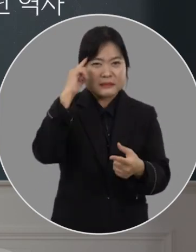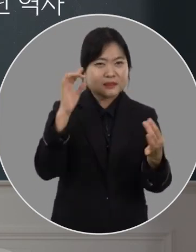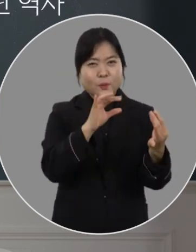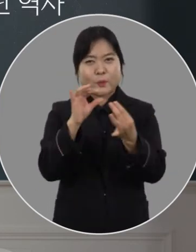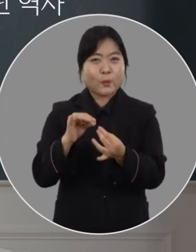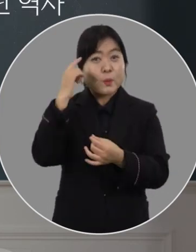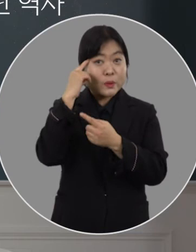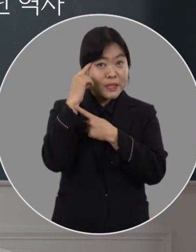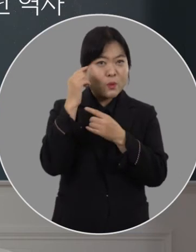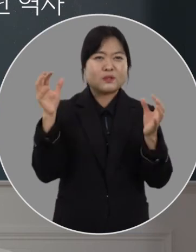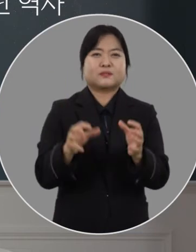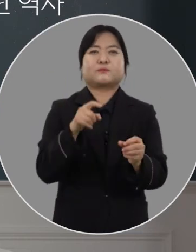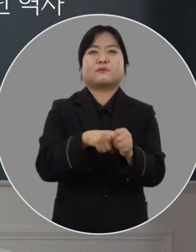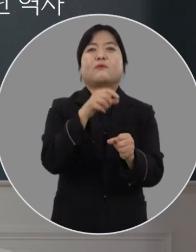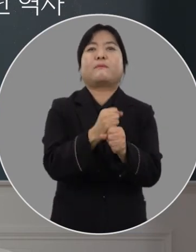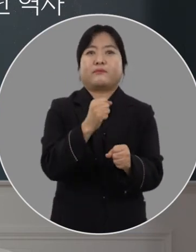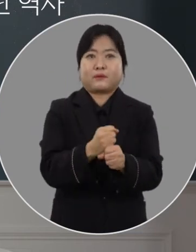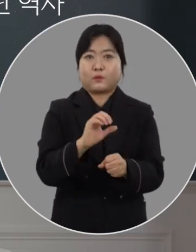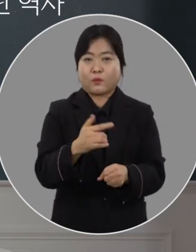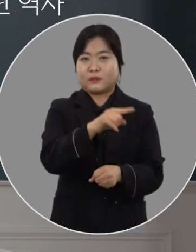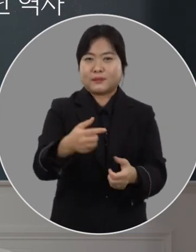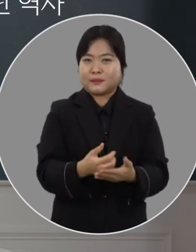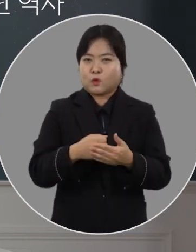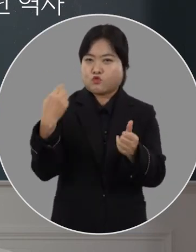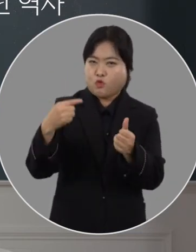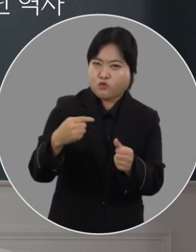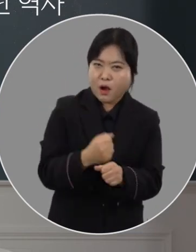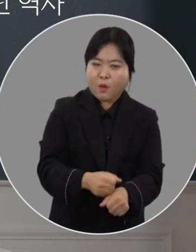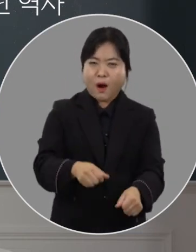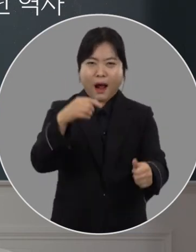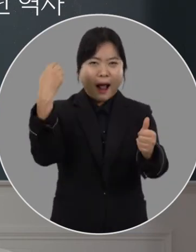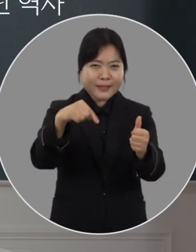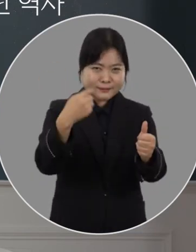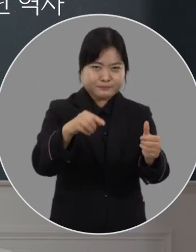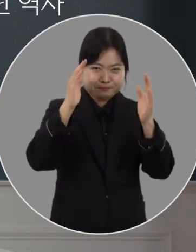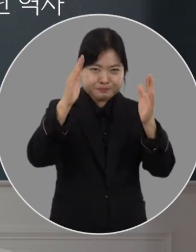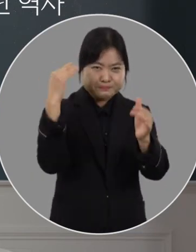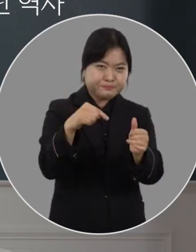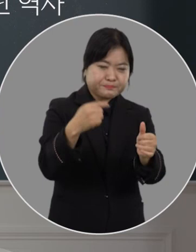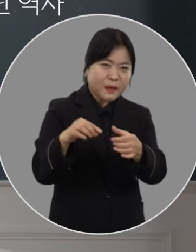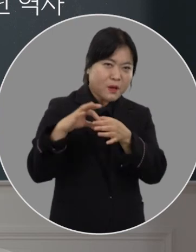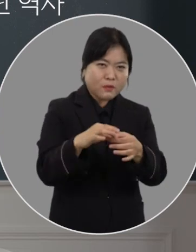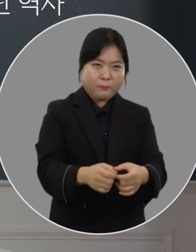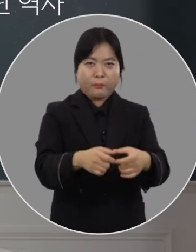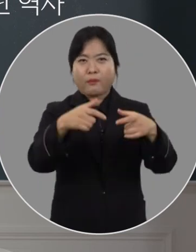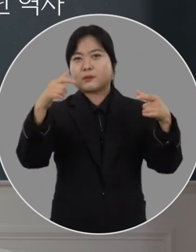따라서 집단적으로 만들어지고 이것을 갖다가 교육하고 학습시키면서 퍼져나갔다라고 하는